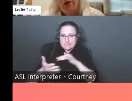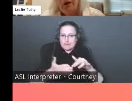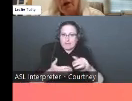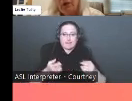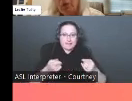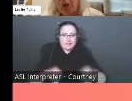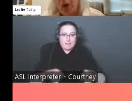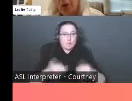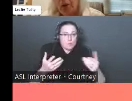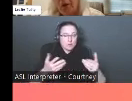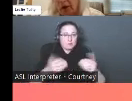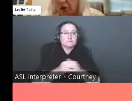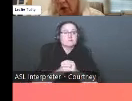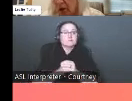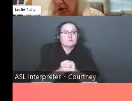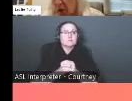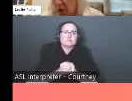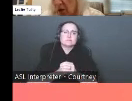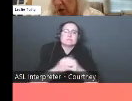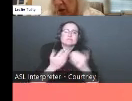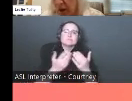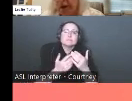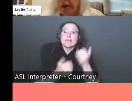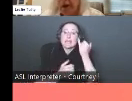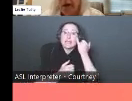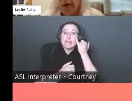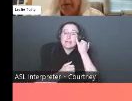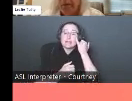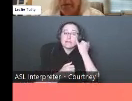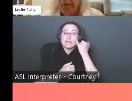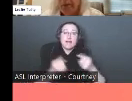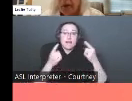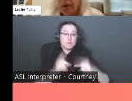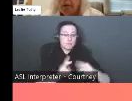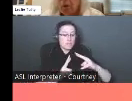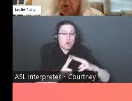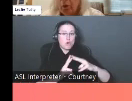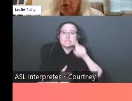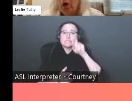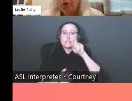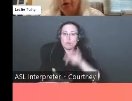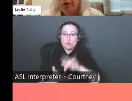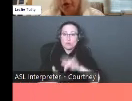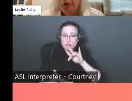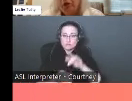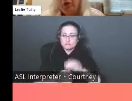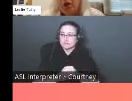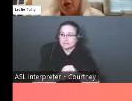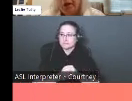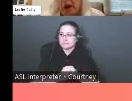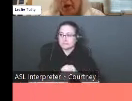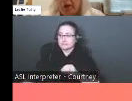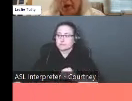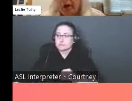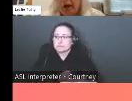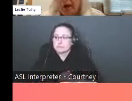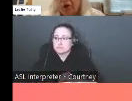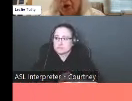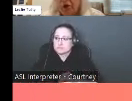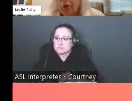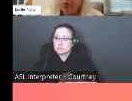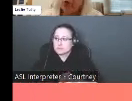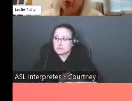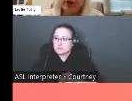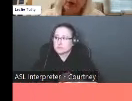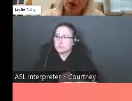une étude récente, nous avons donc étudié les questions d'agression sexuelle par un partenaire